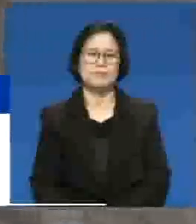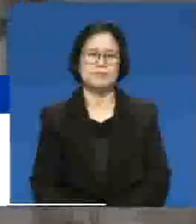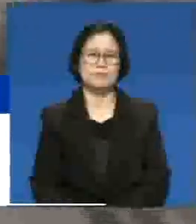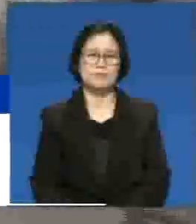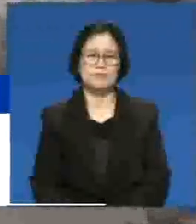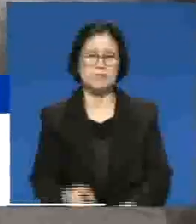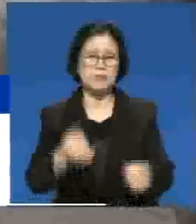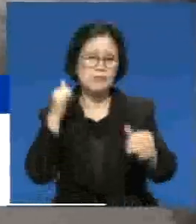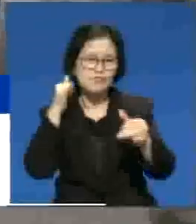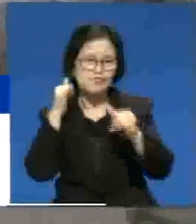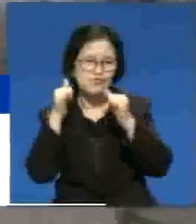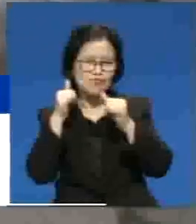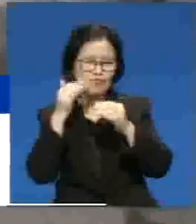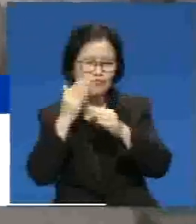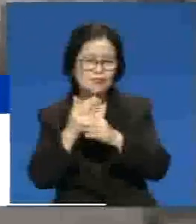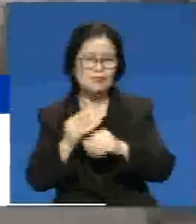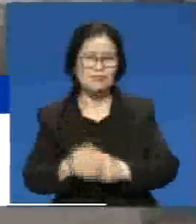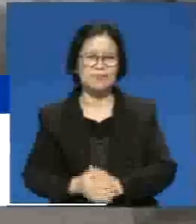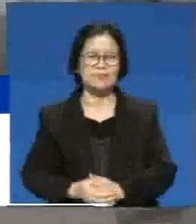왔거든요.